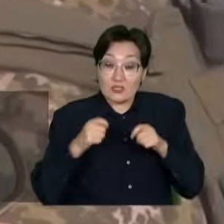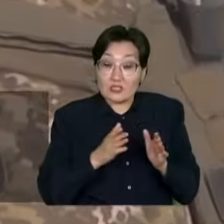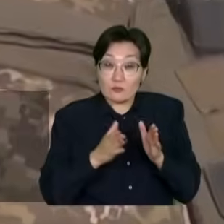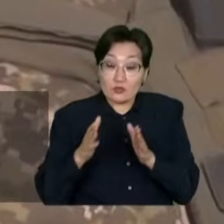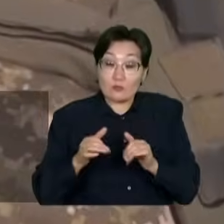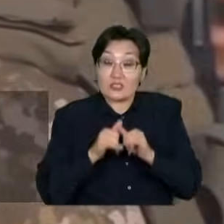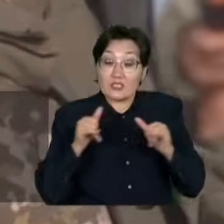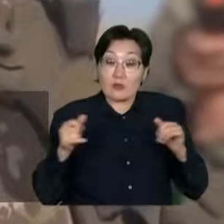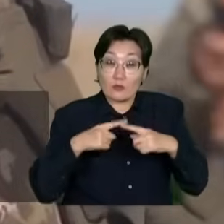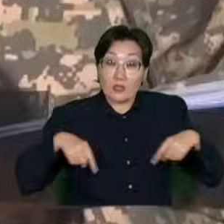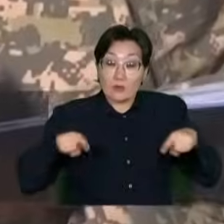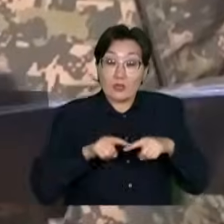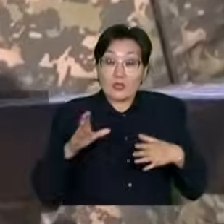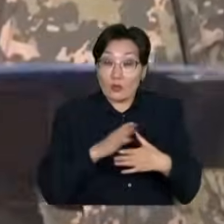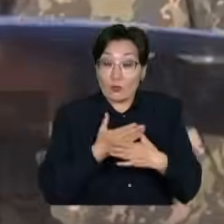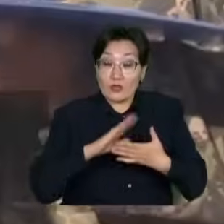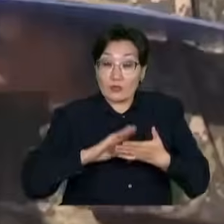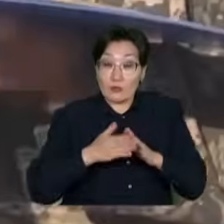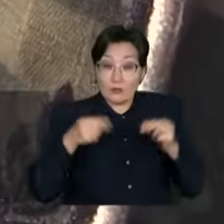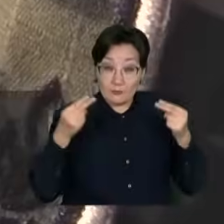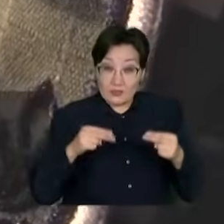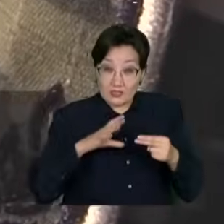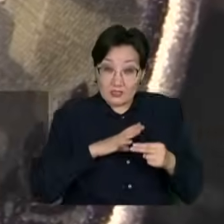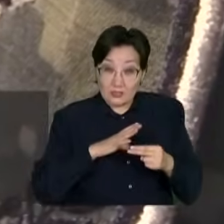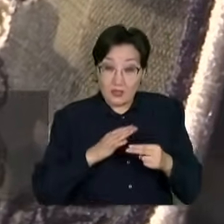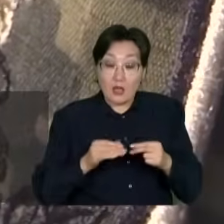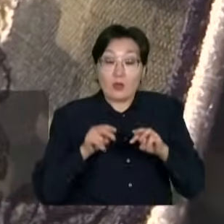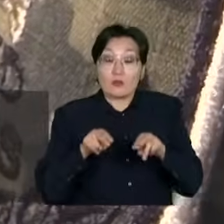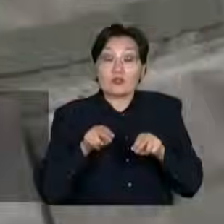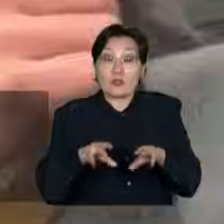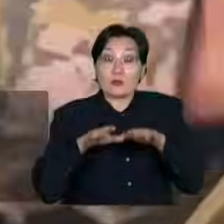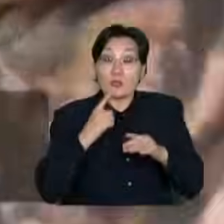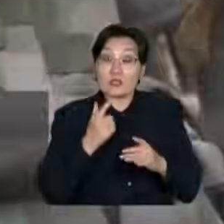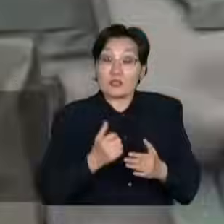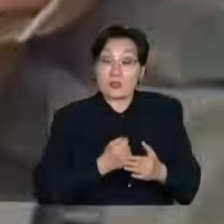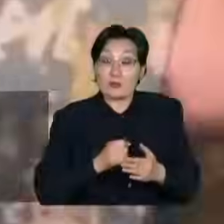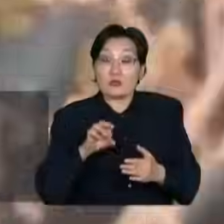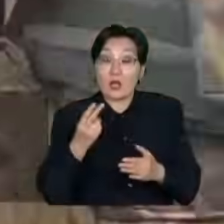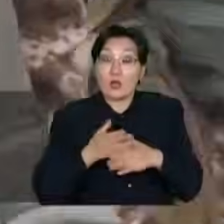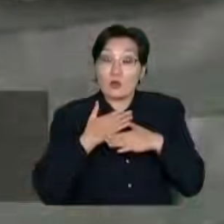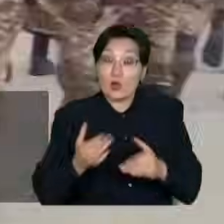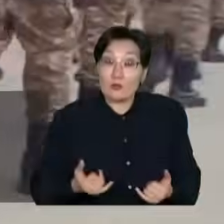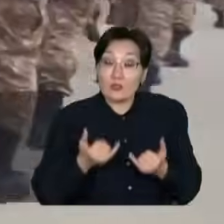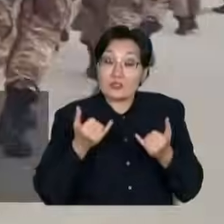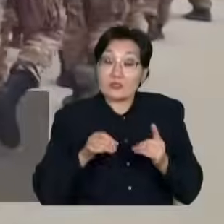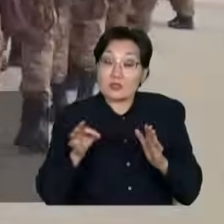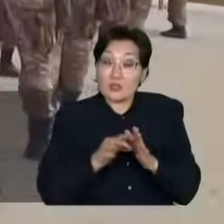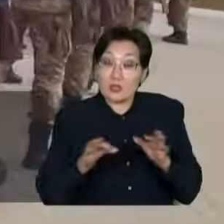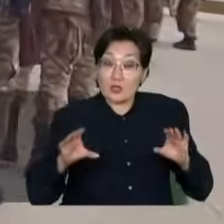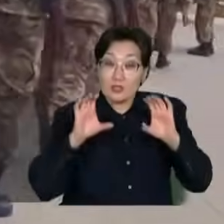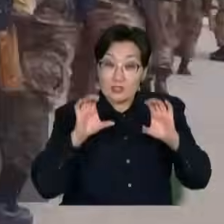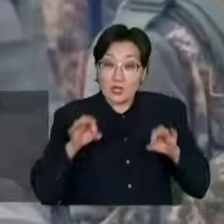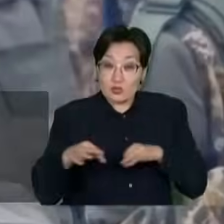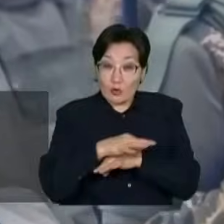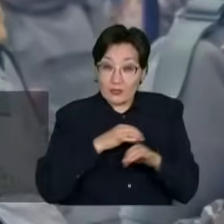және дамыту агенттігі арасында меморандум бекітілген еді. Сондай-ақ парламентте сарбаздарды әлеуметтік қолдау мақсатындағы заң жобасы